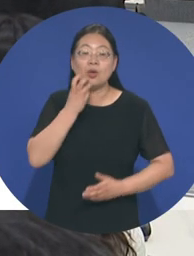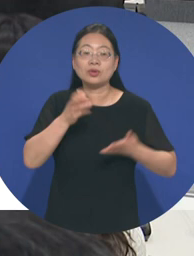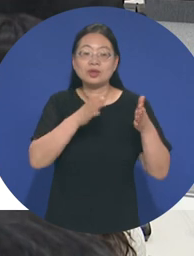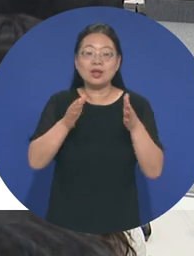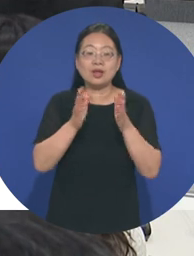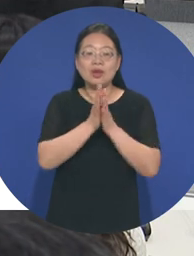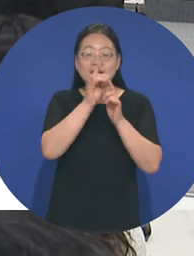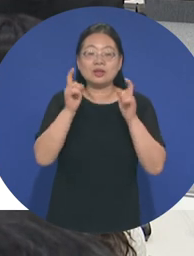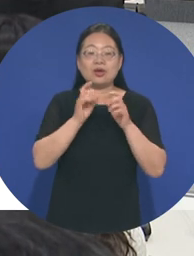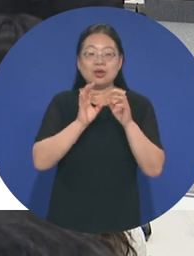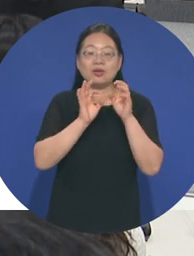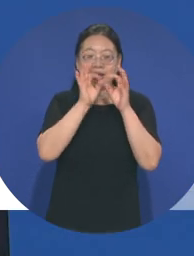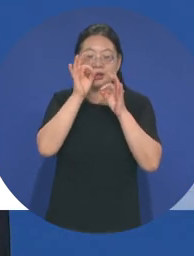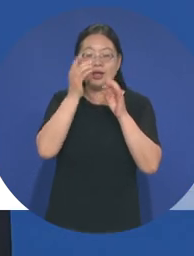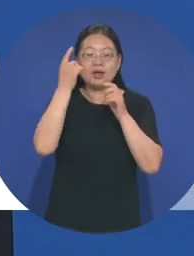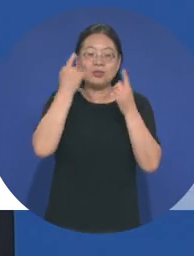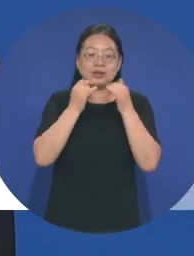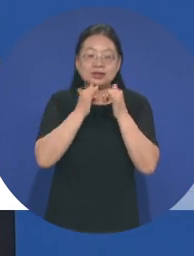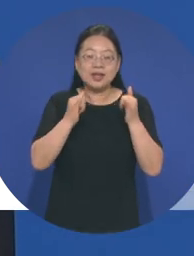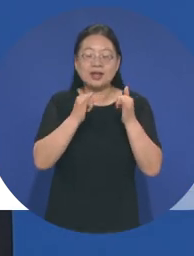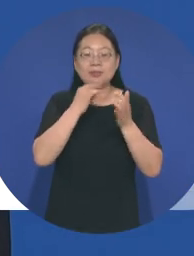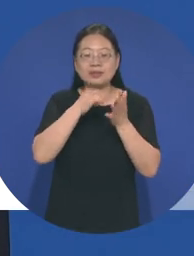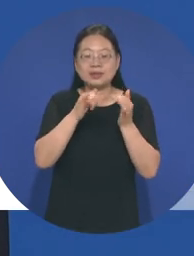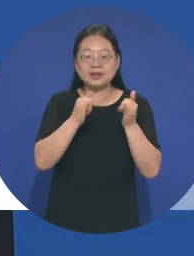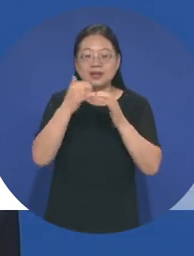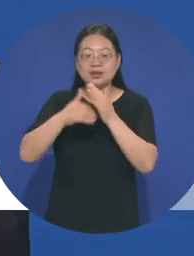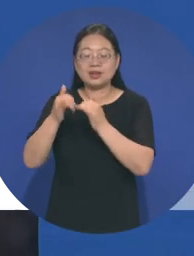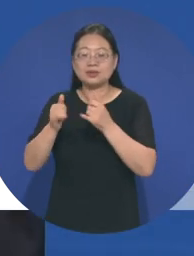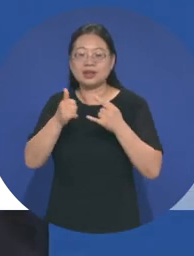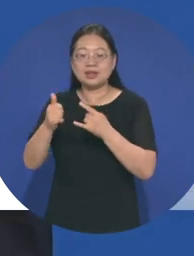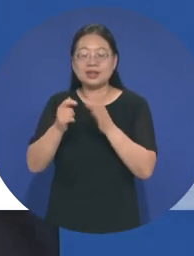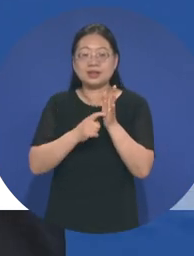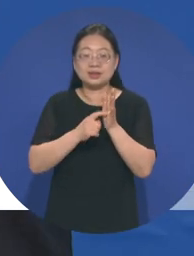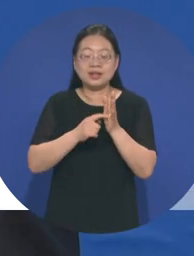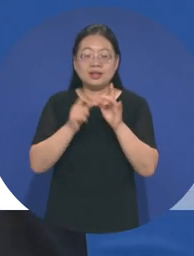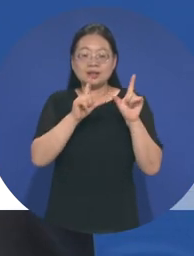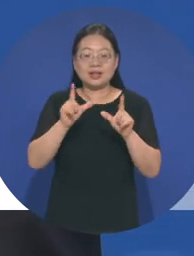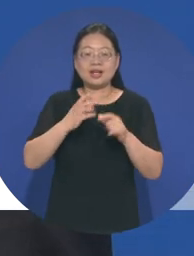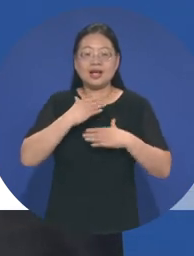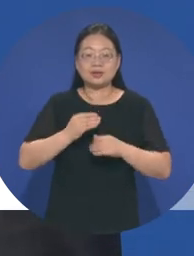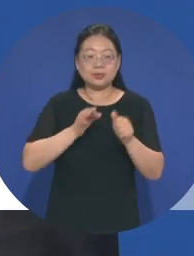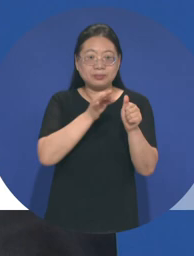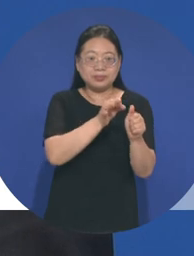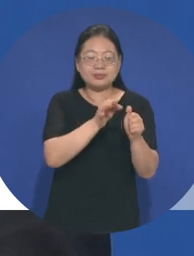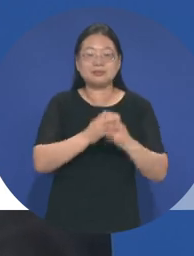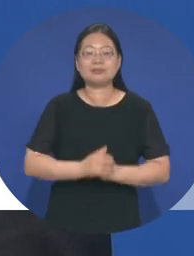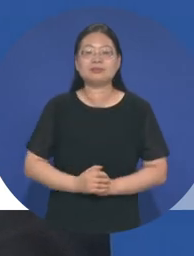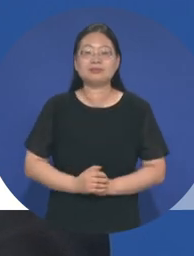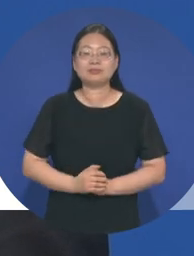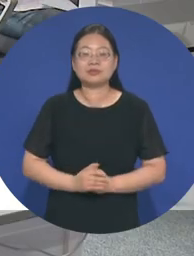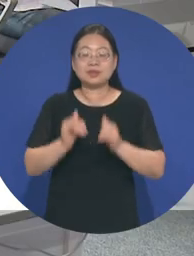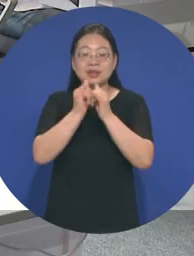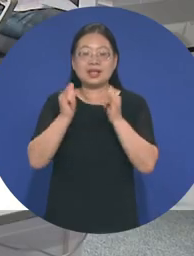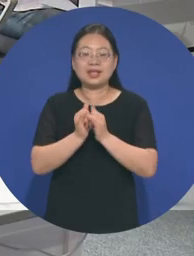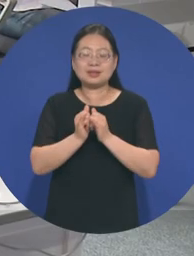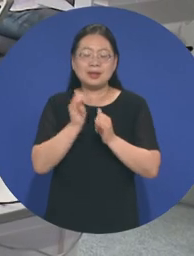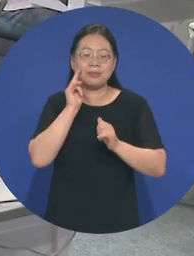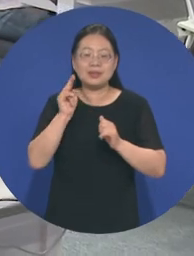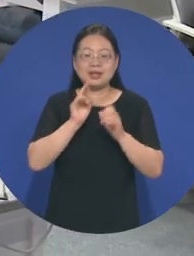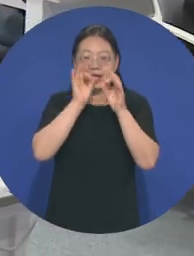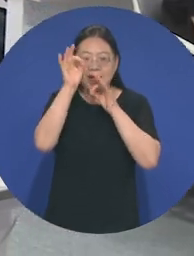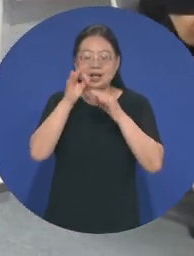경기도는 화성 화재 사고 부상자를 포함한 피해자와 유족들에게 긴급 생계안정비를 지원합니다. 사회적 참사에